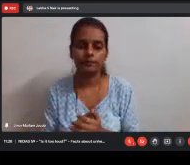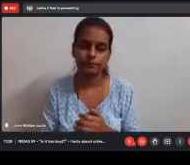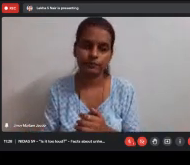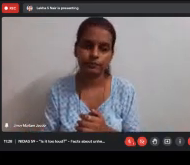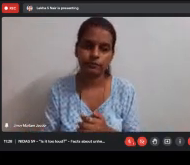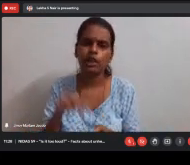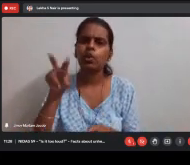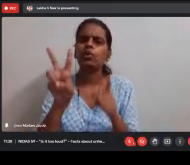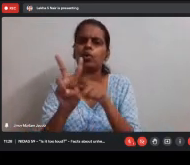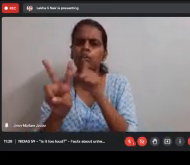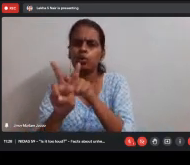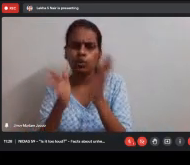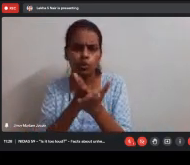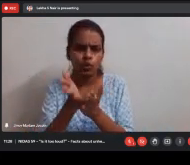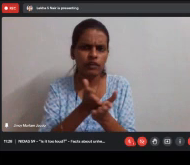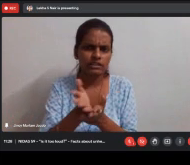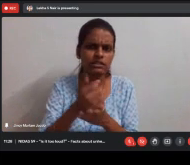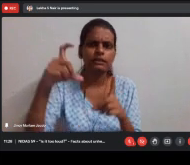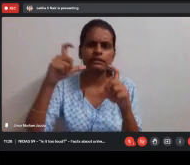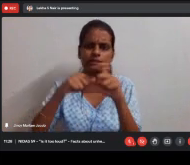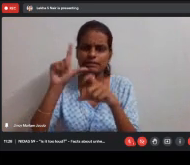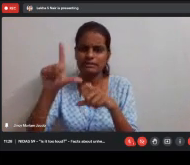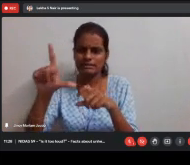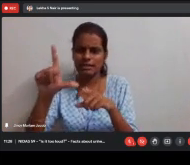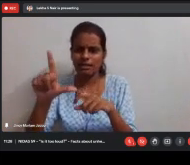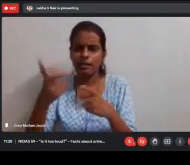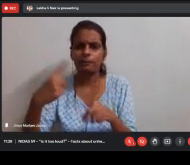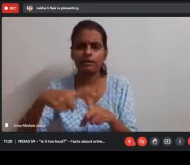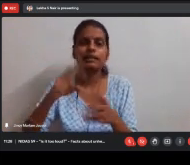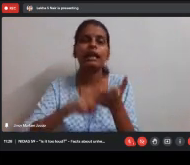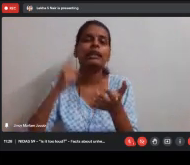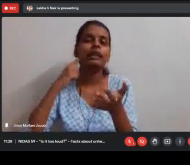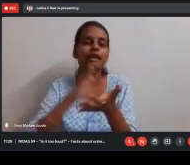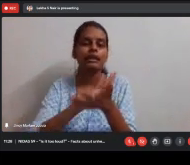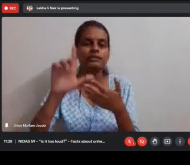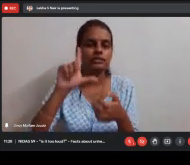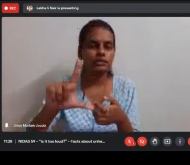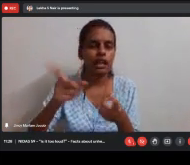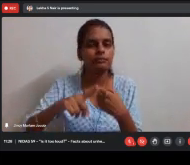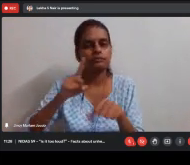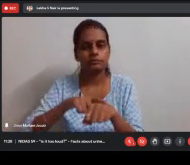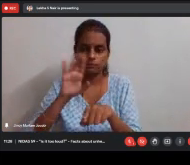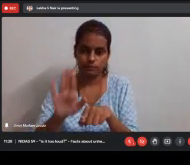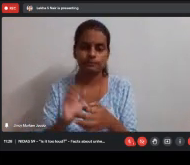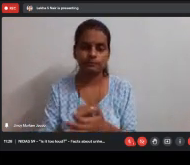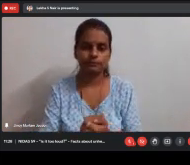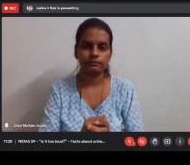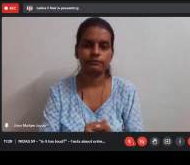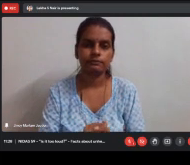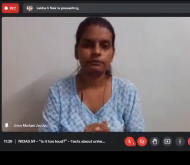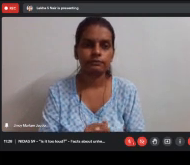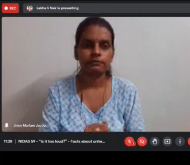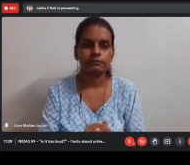നോർമലി ഫങ്ഷൻ ചെയ്യുന്ന സെല്ലിനെ പതുക്കെ പതുക്കെ നശിപ്പിച്ചു തുടങ്ങുന്നു. അങ്ങനെ സെൽ ഡെത്ത് അല്ലെങ്കിൽ സെല്ലിന്റെ പൂർണ്ണമായിട്ടുള്ള